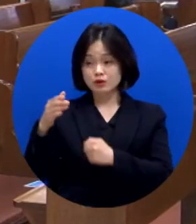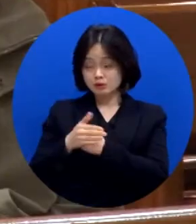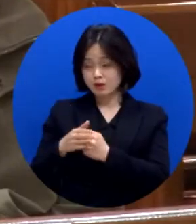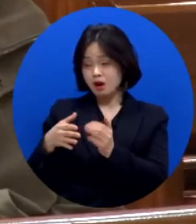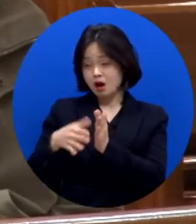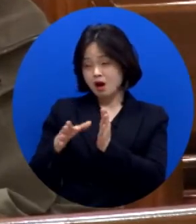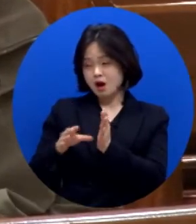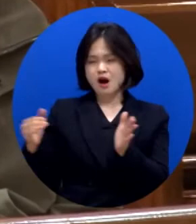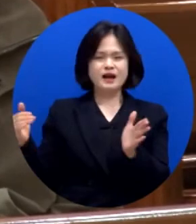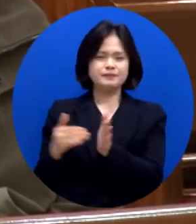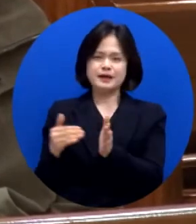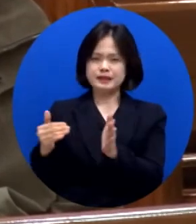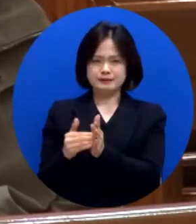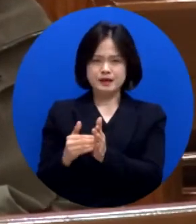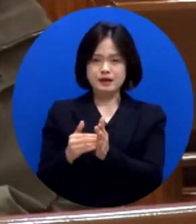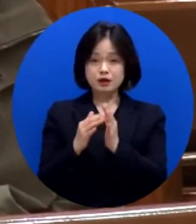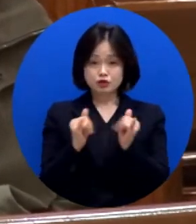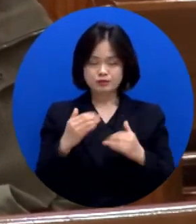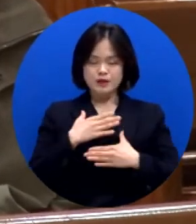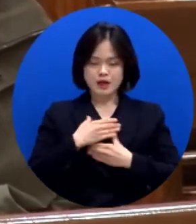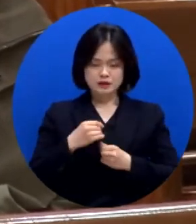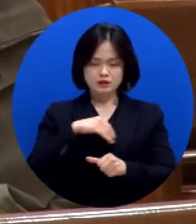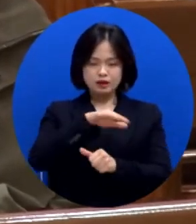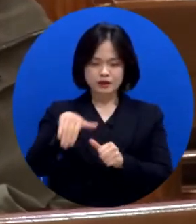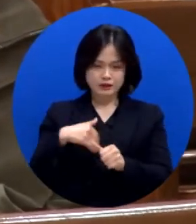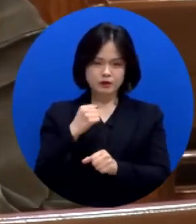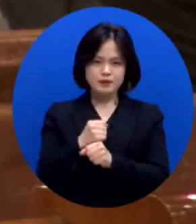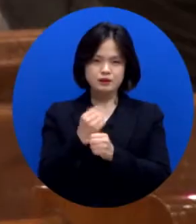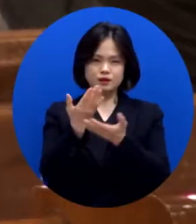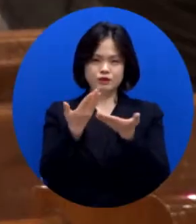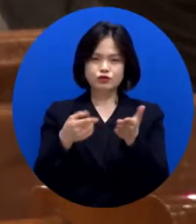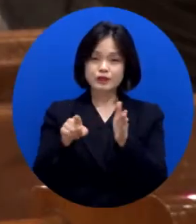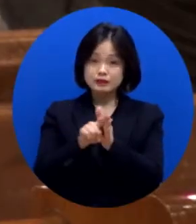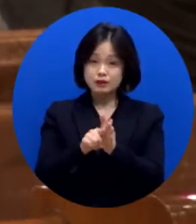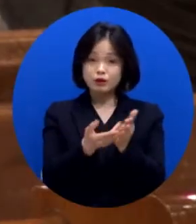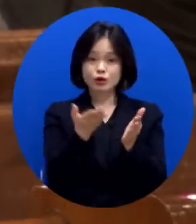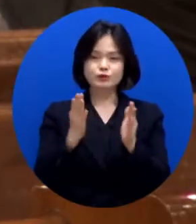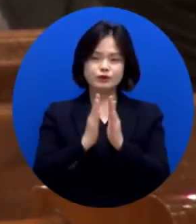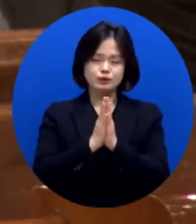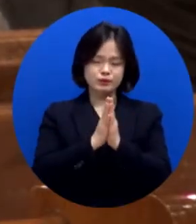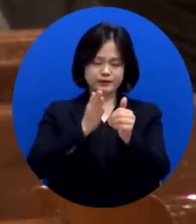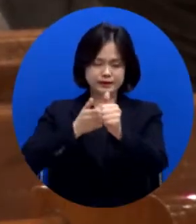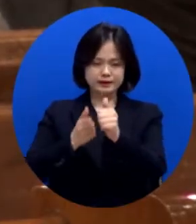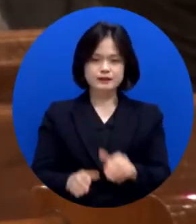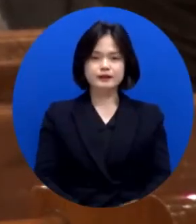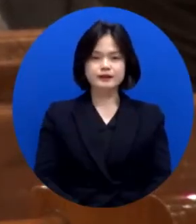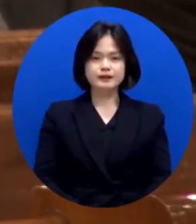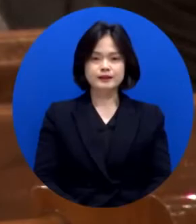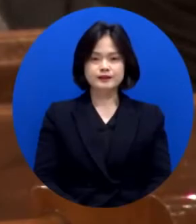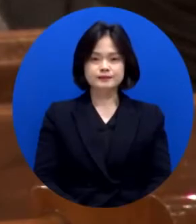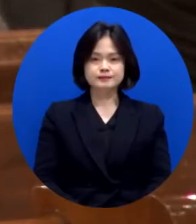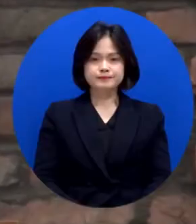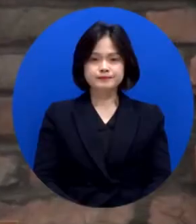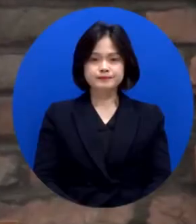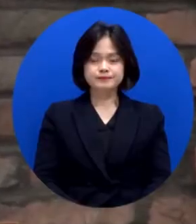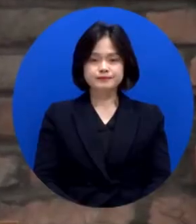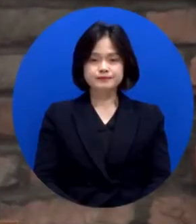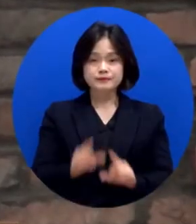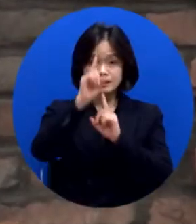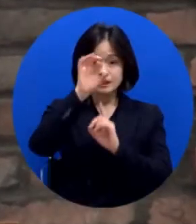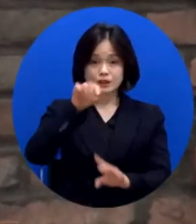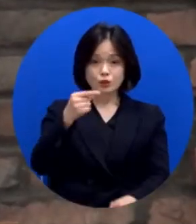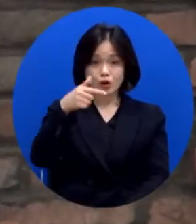마음을 나누는 나라가 되도록 미얀마의 평화를 위해 함께 기도하자고 당부했습니다. 미얀마 대표로 기도회에 참석한